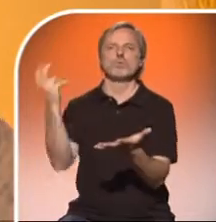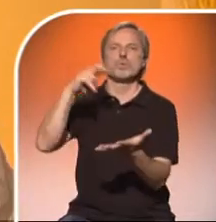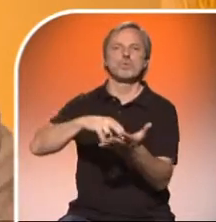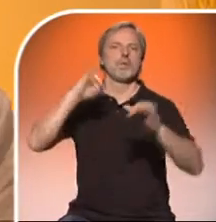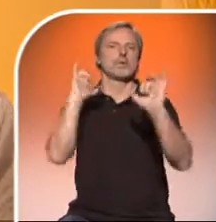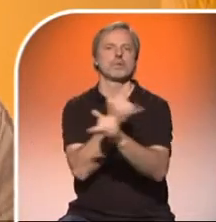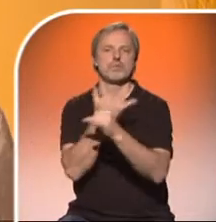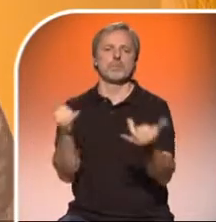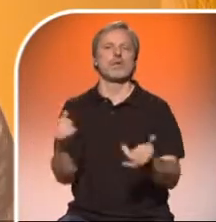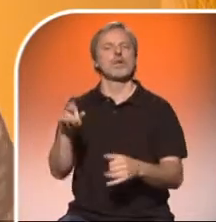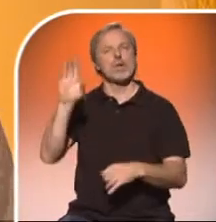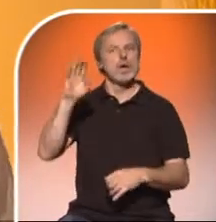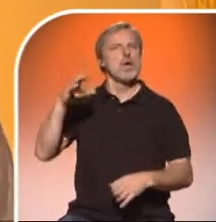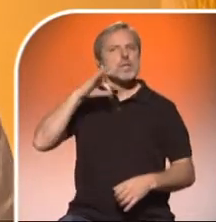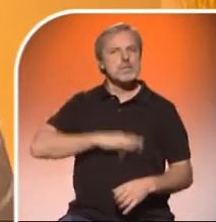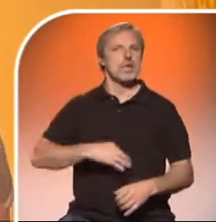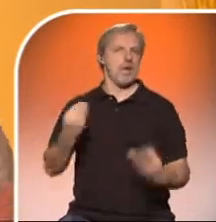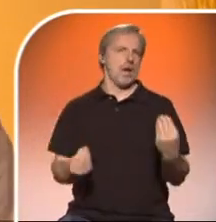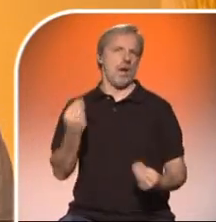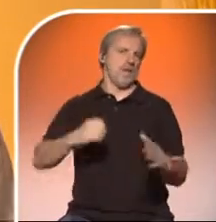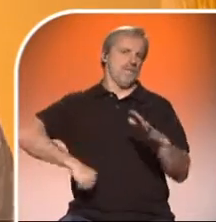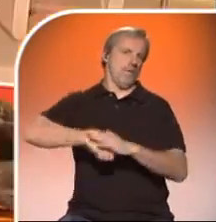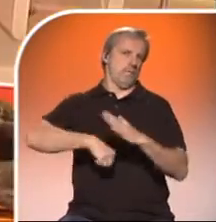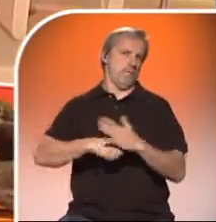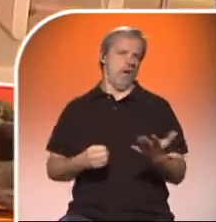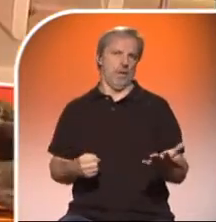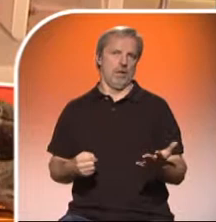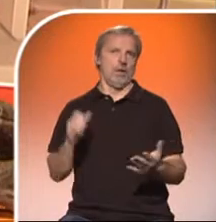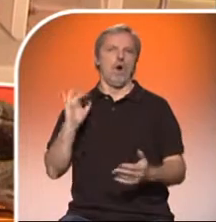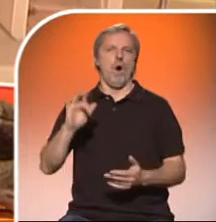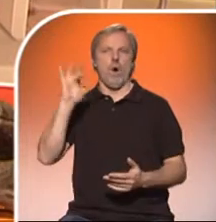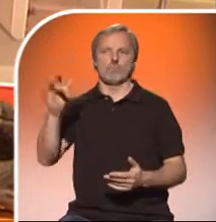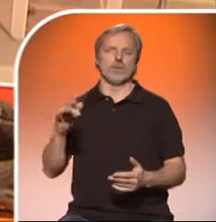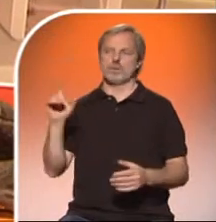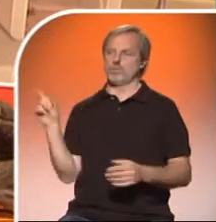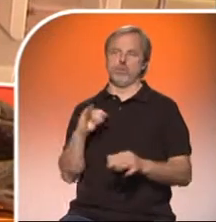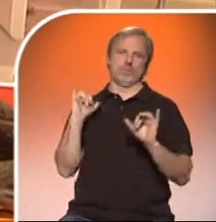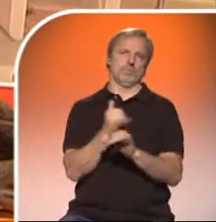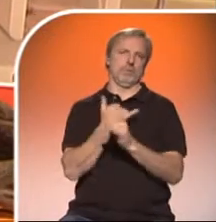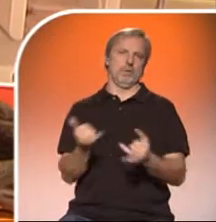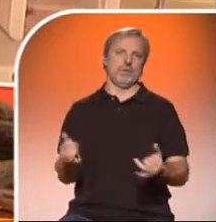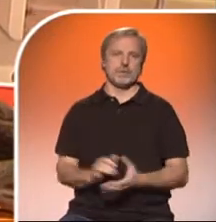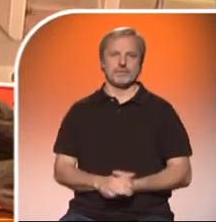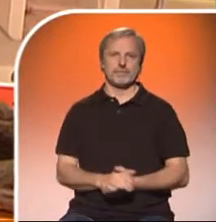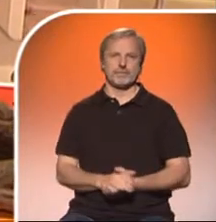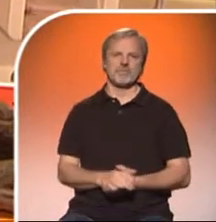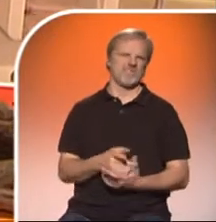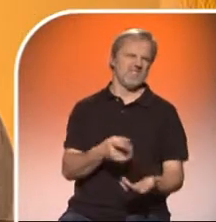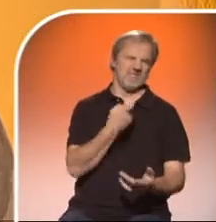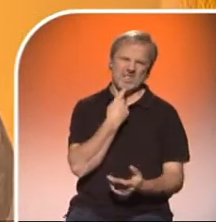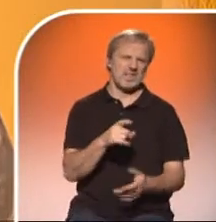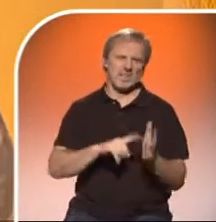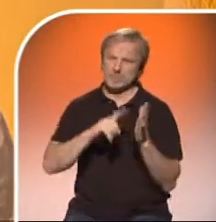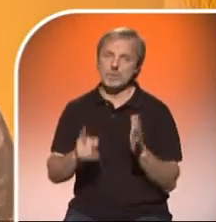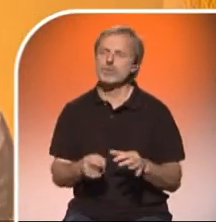mladý hraje fotbal prostě, jo, a tohle to jenom tak okrajově si zaspíváme spolu v autě, no. Nechceš, aby z toho byla taková ta povinnost?